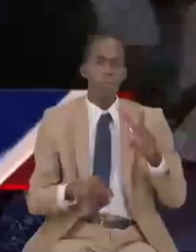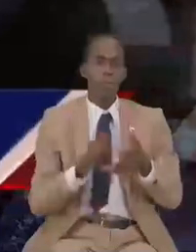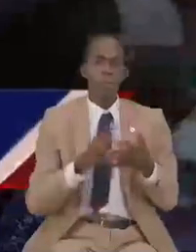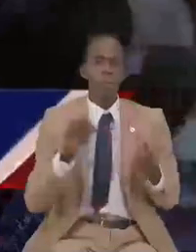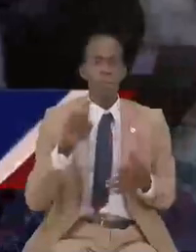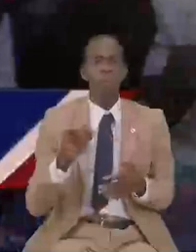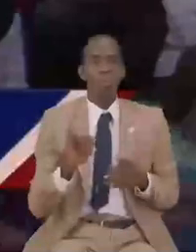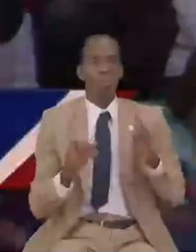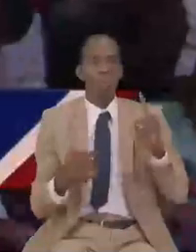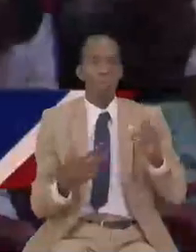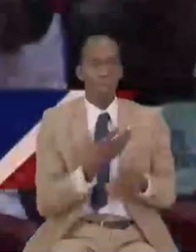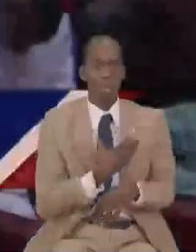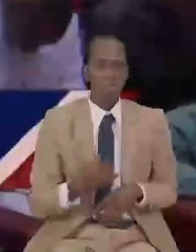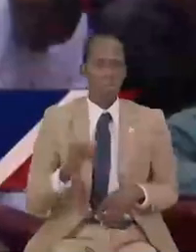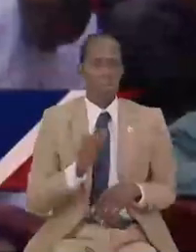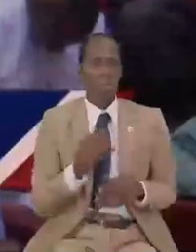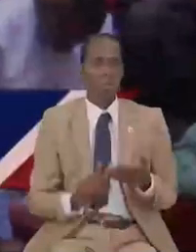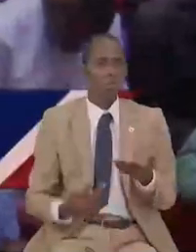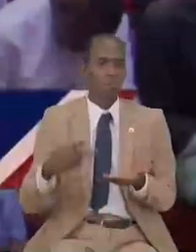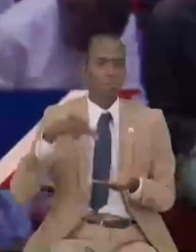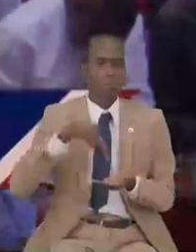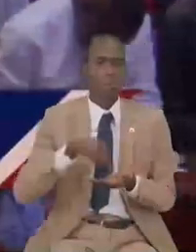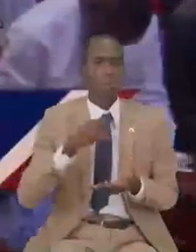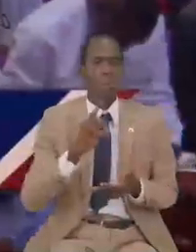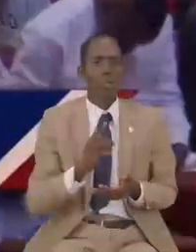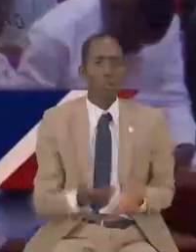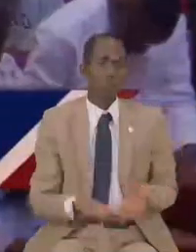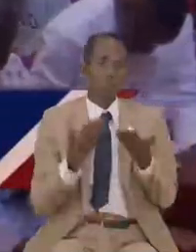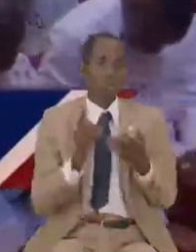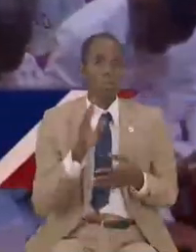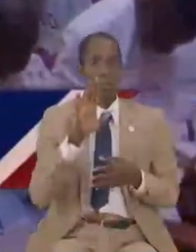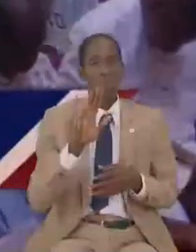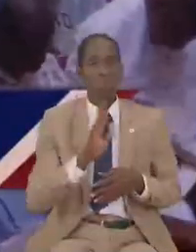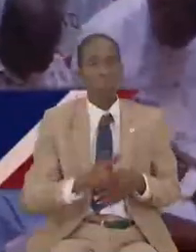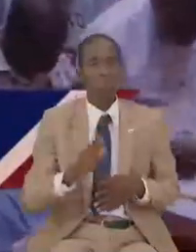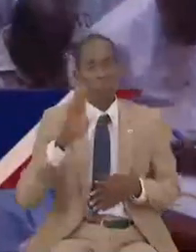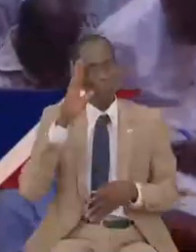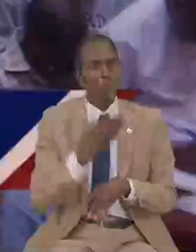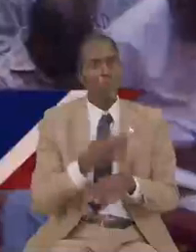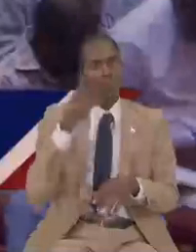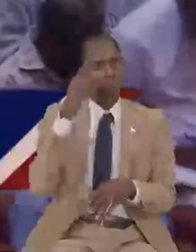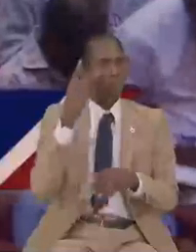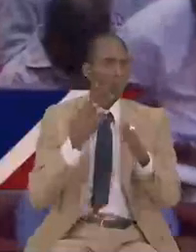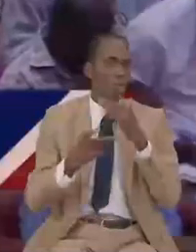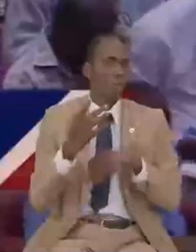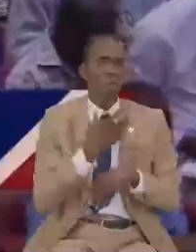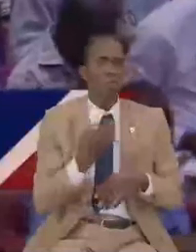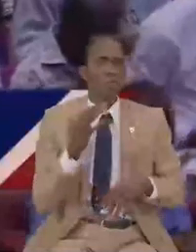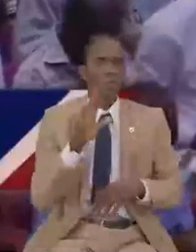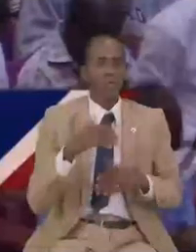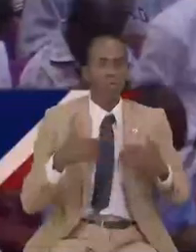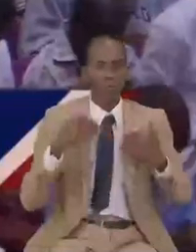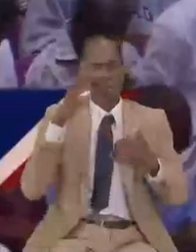Amos 2, verset 11. J'ai suscité parmi vos fils des prophètes et parmi vos jeunes hommes des Nazaréens. N'en est-il pas